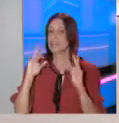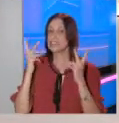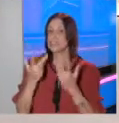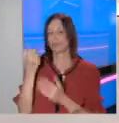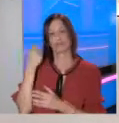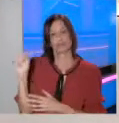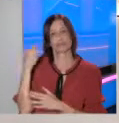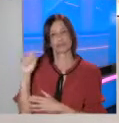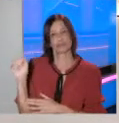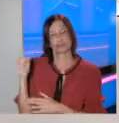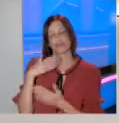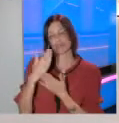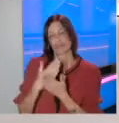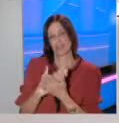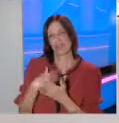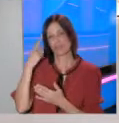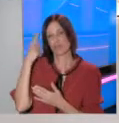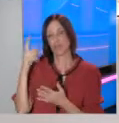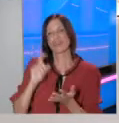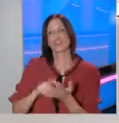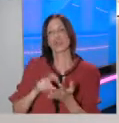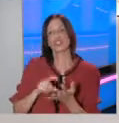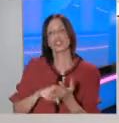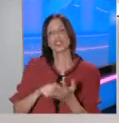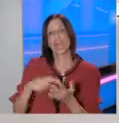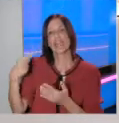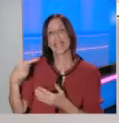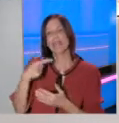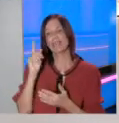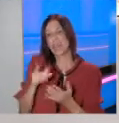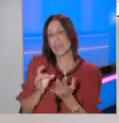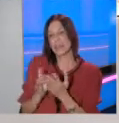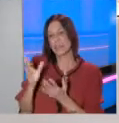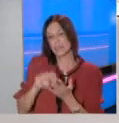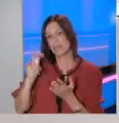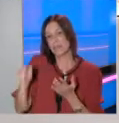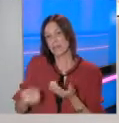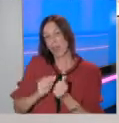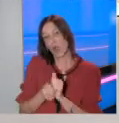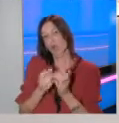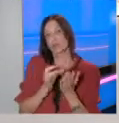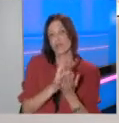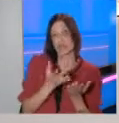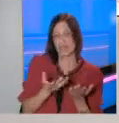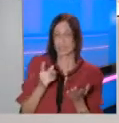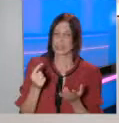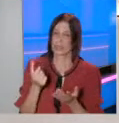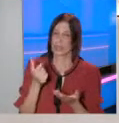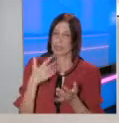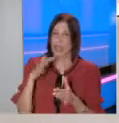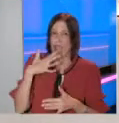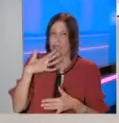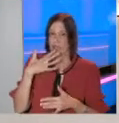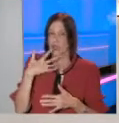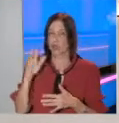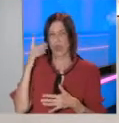ונדמה, לפחות לי באופן אישי, שהדרישה מגילה גמליאל להתפטר או להיות מפוטרת, קצת יותר חדה